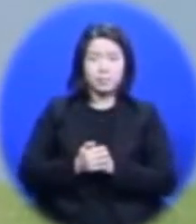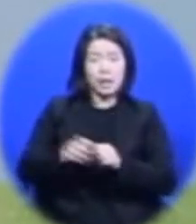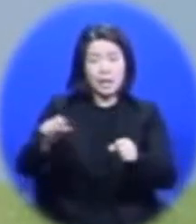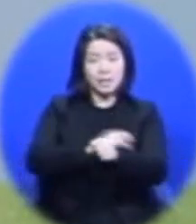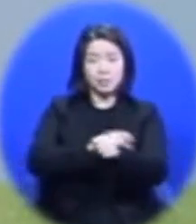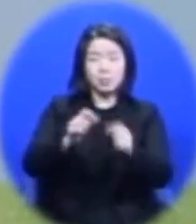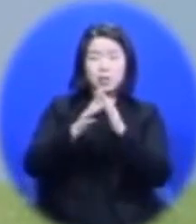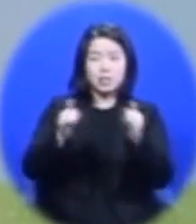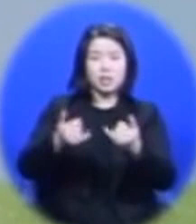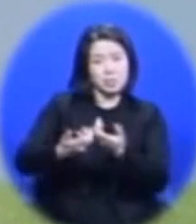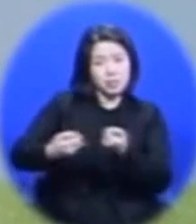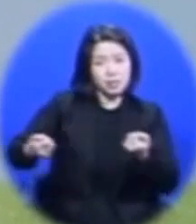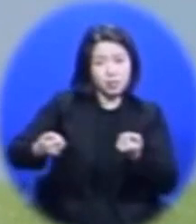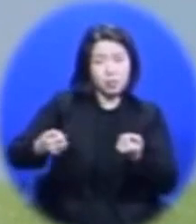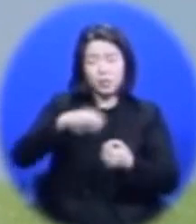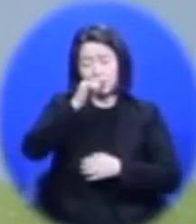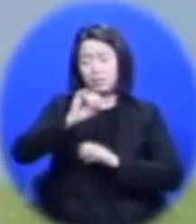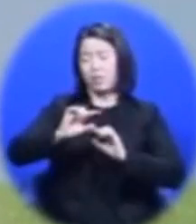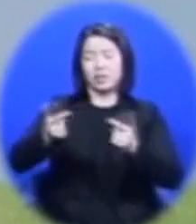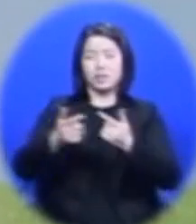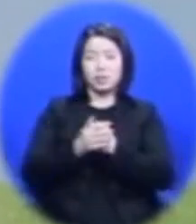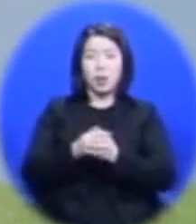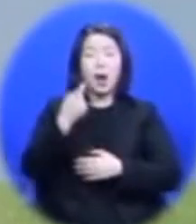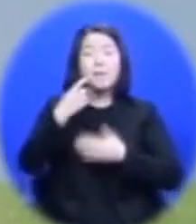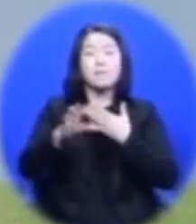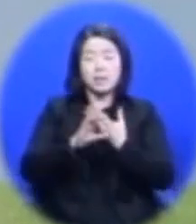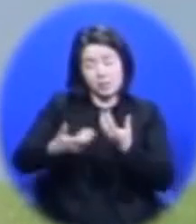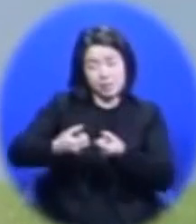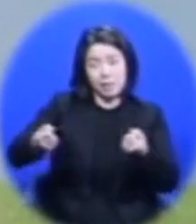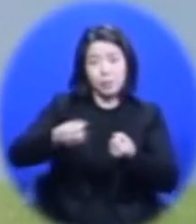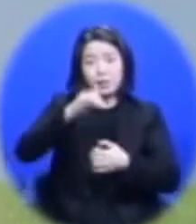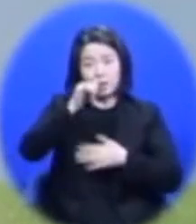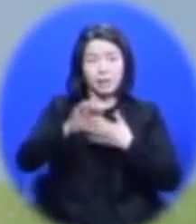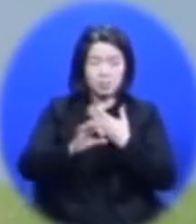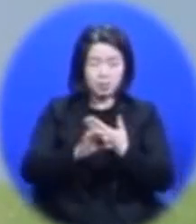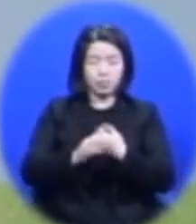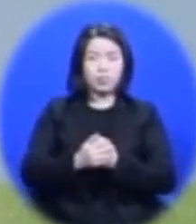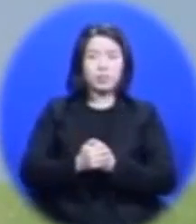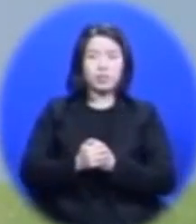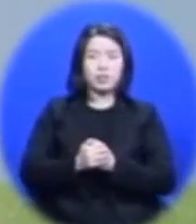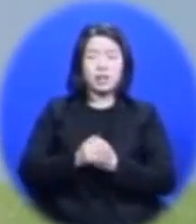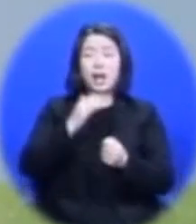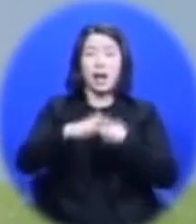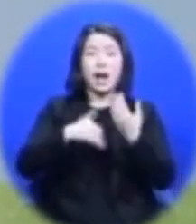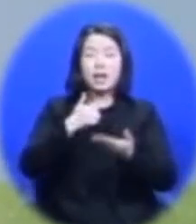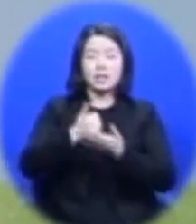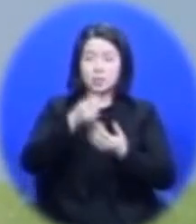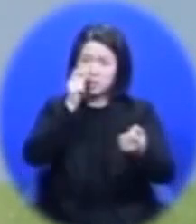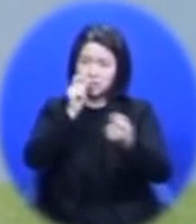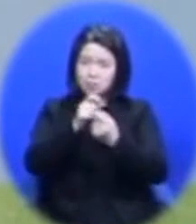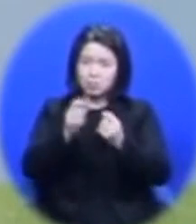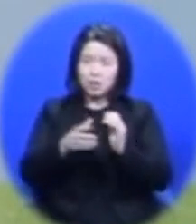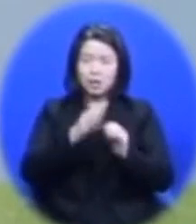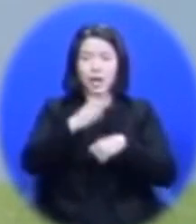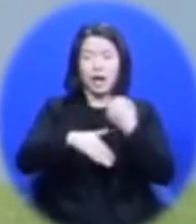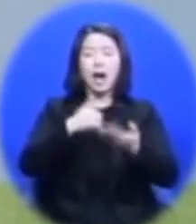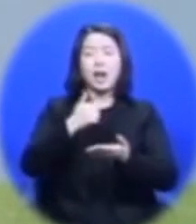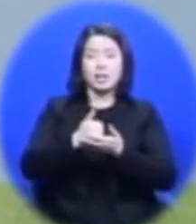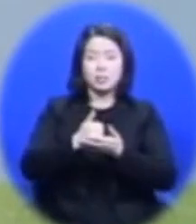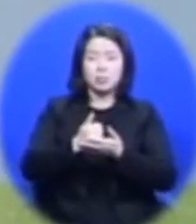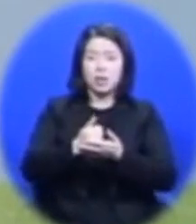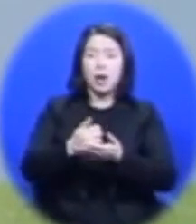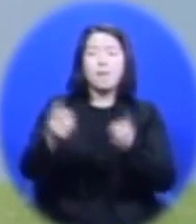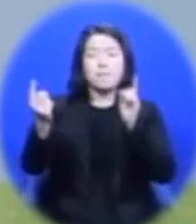특별한 사람이 따로 있는 게 아닙니다. 만약에 따로 있다면 하나님을 친밀한 하나님으로